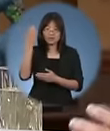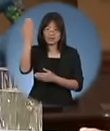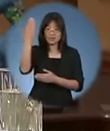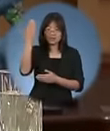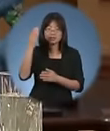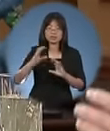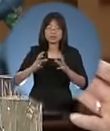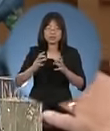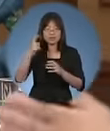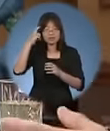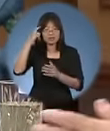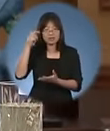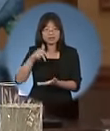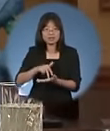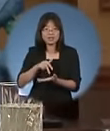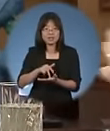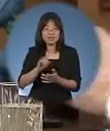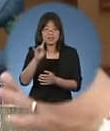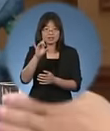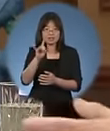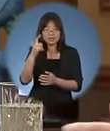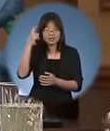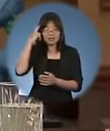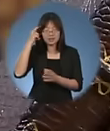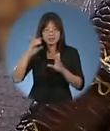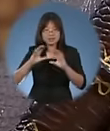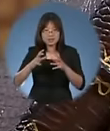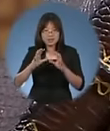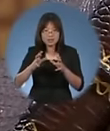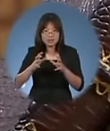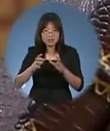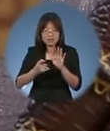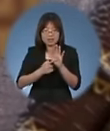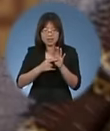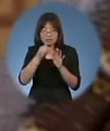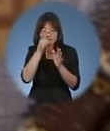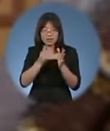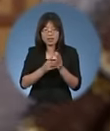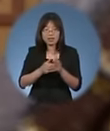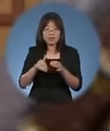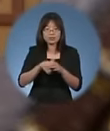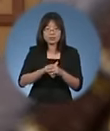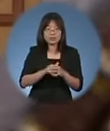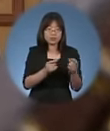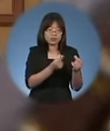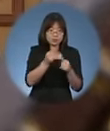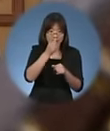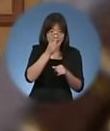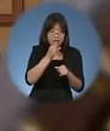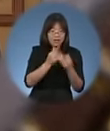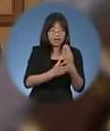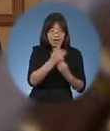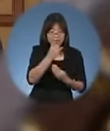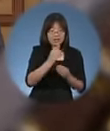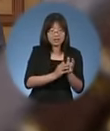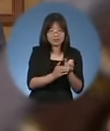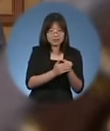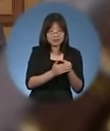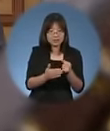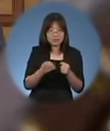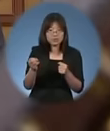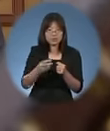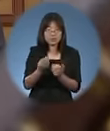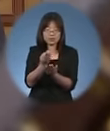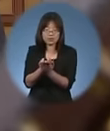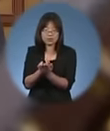그것은 정신적으로 하나의 정신세계로 포메팅이 되어 있다는 얘기예요. 문화적인 유사성이 네. 있어야 또 하나가 되는 거겠죠. 그렇죠. 그리고